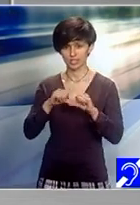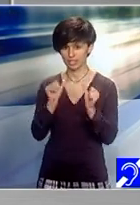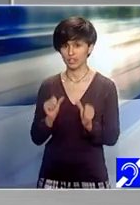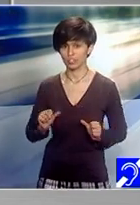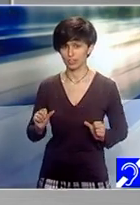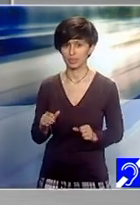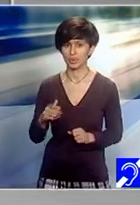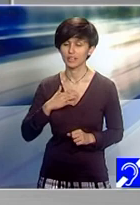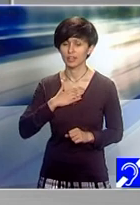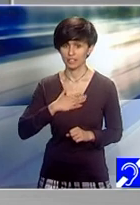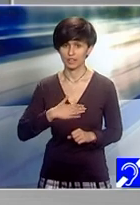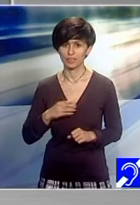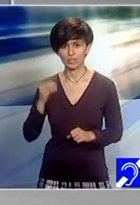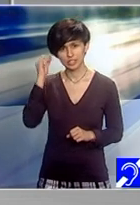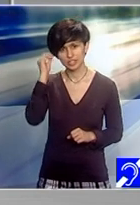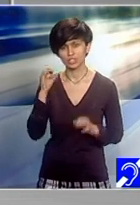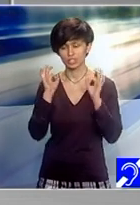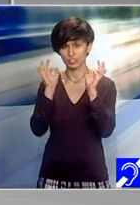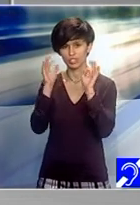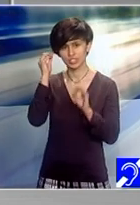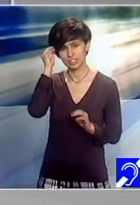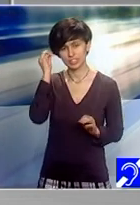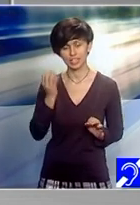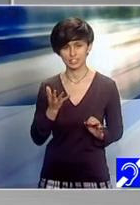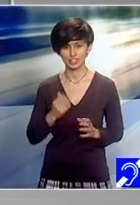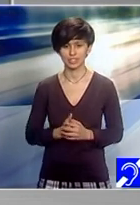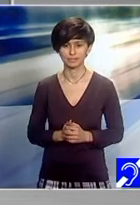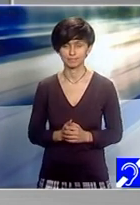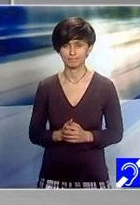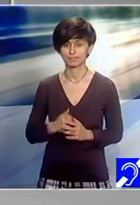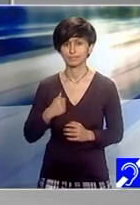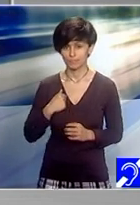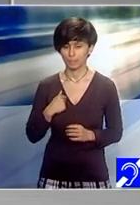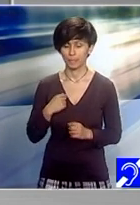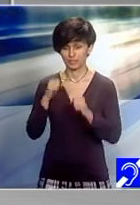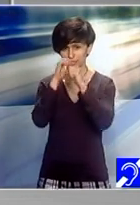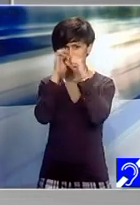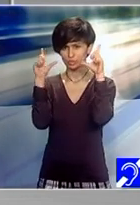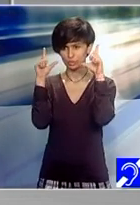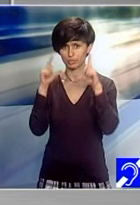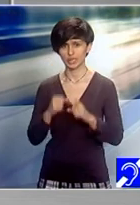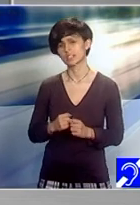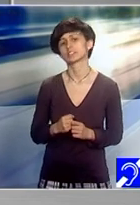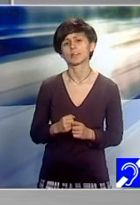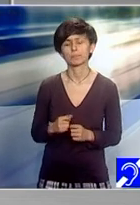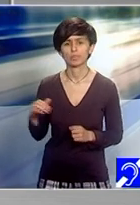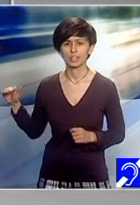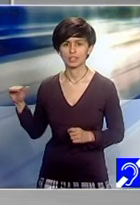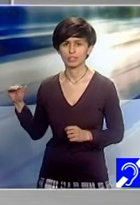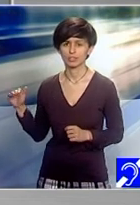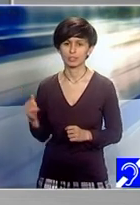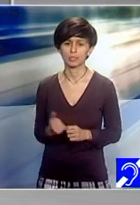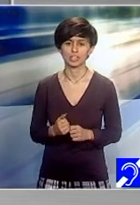părut un moment foarte surprinzător ca o generație nouă să vină cu intenția asta și cu dorința asta de a crea noi